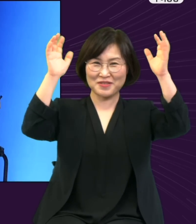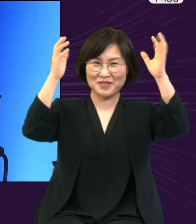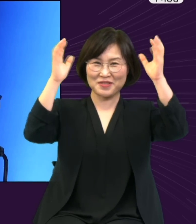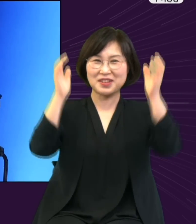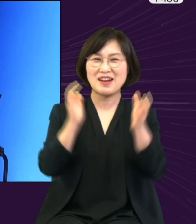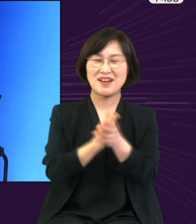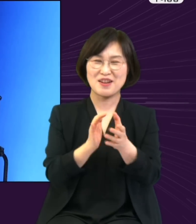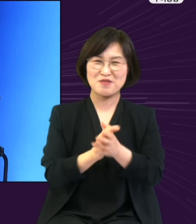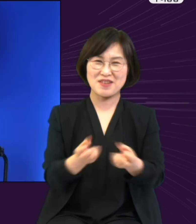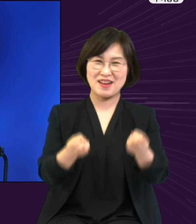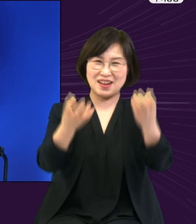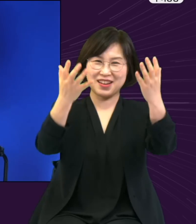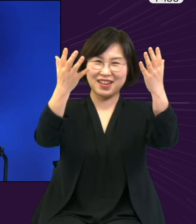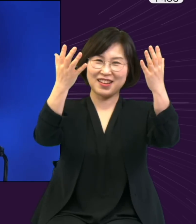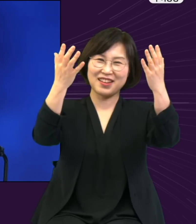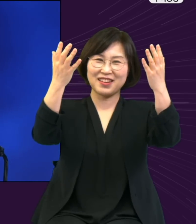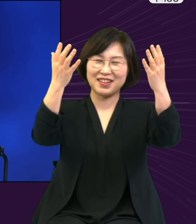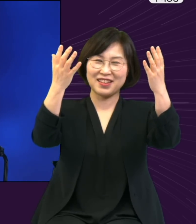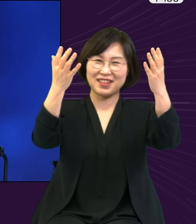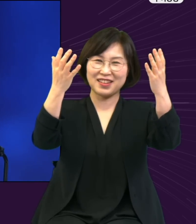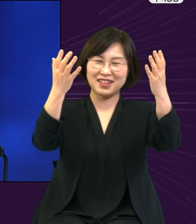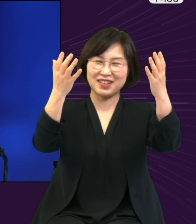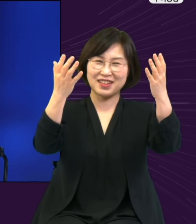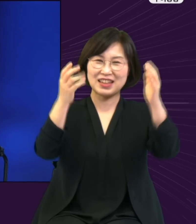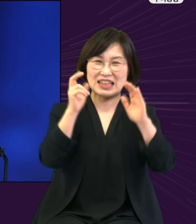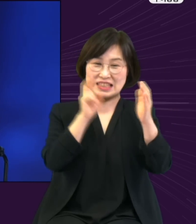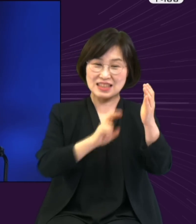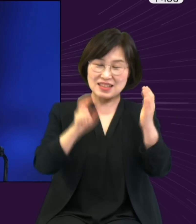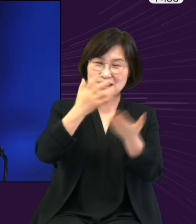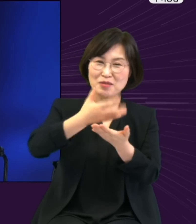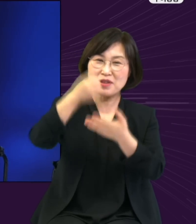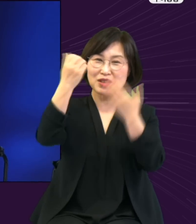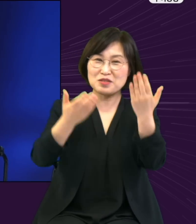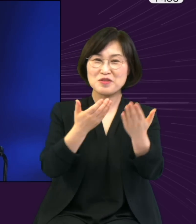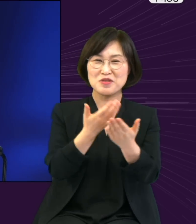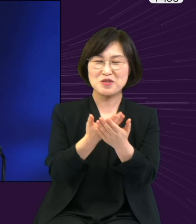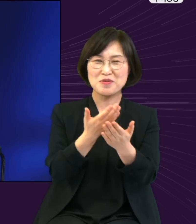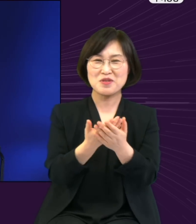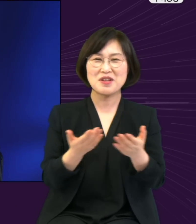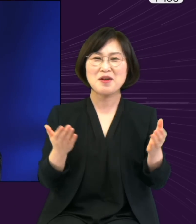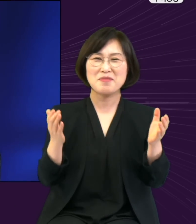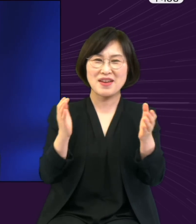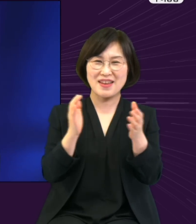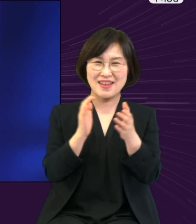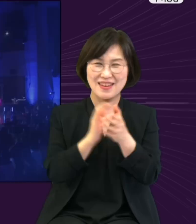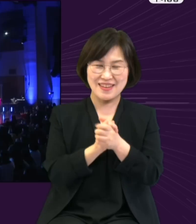주님 찬양을 받아 주시옵소서. 아멘.